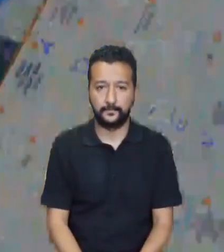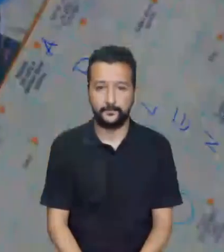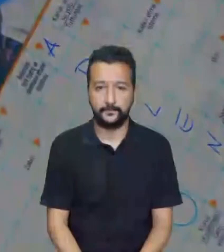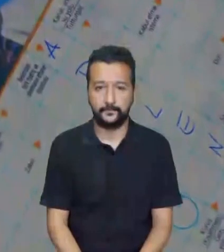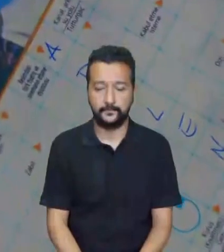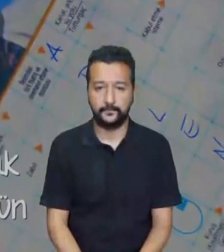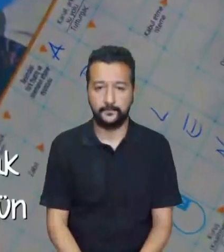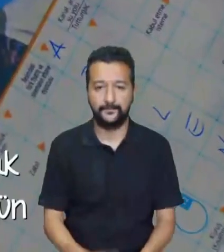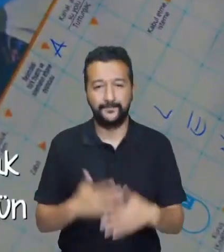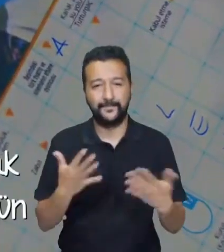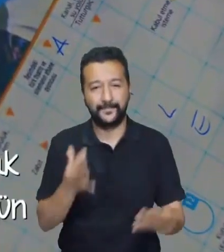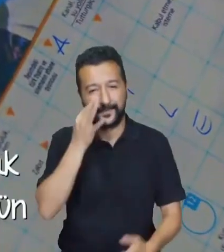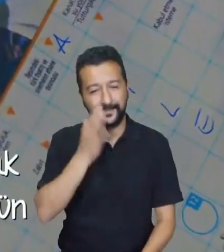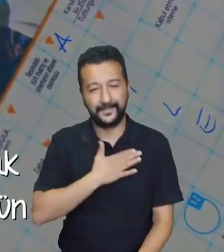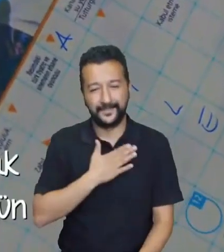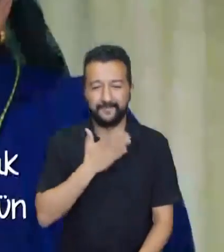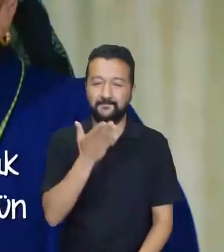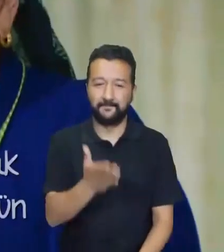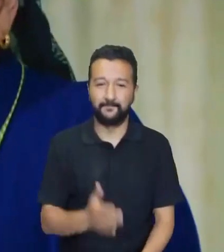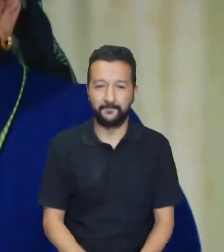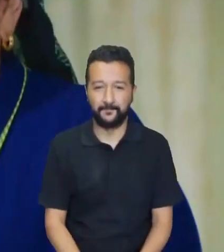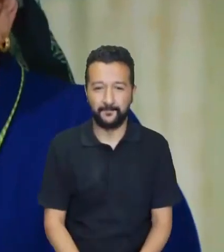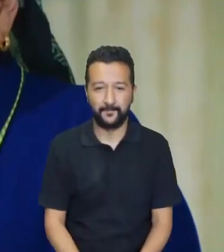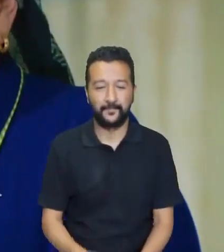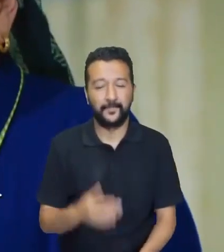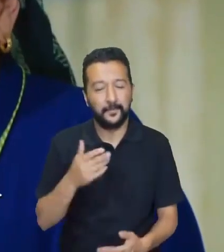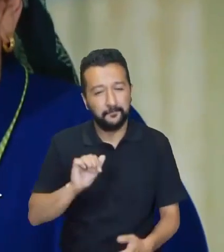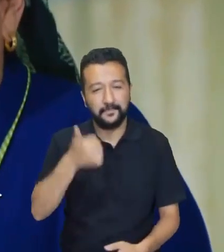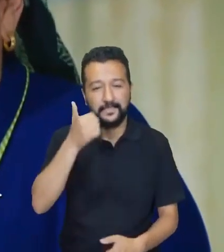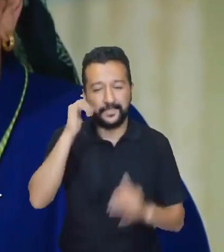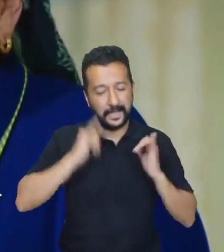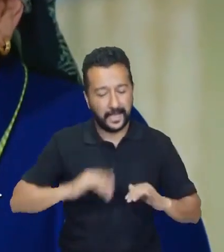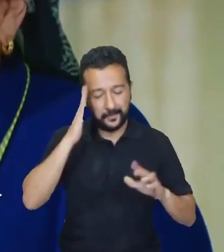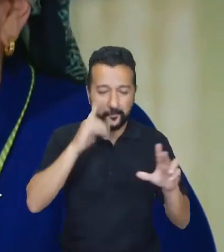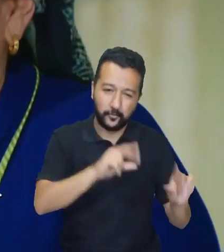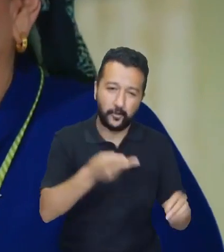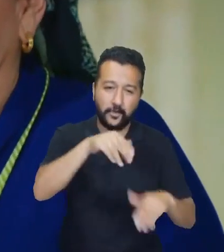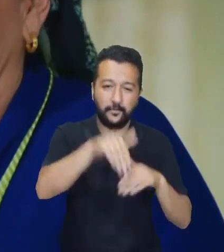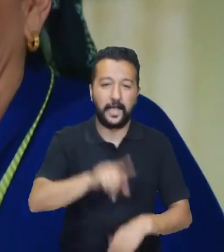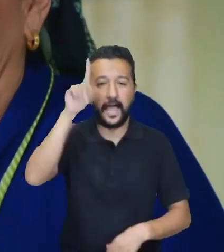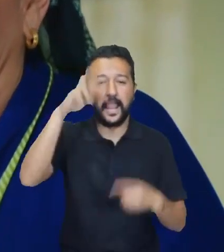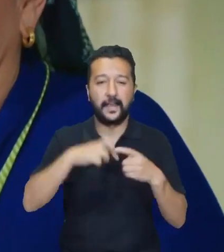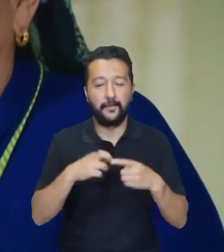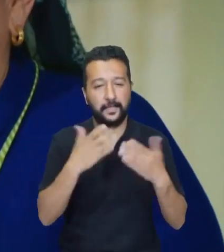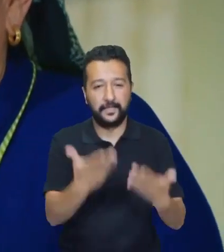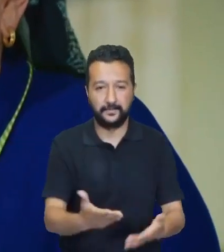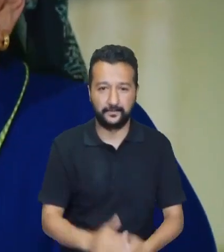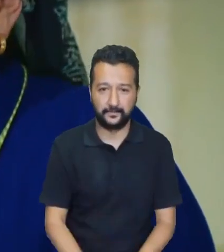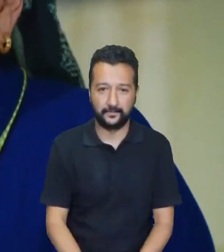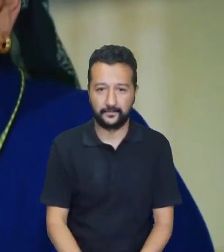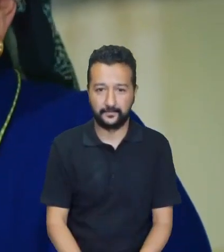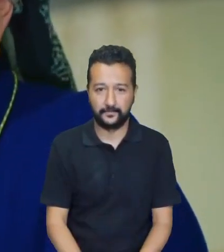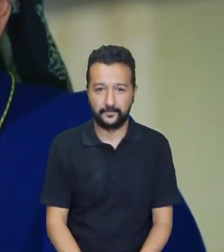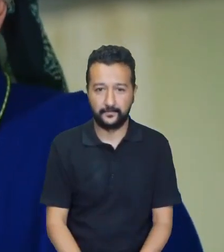bağlı. Gazeteye gözü takıldı. Canım, nur içinde yat. Allah rahmet eylesin.